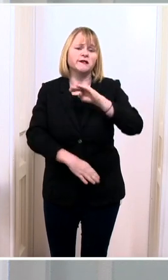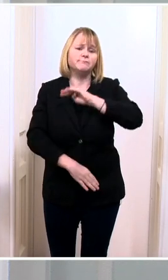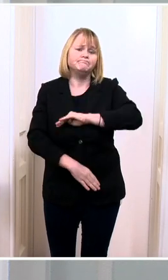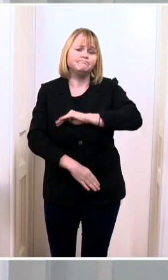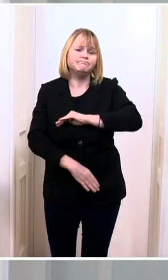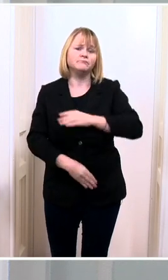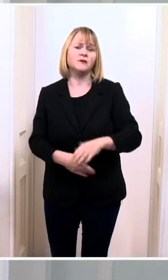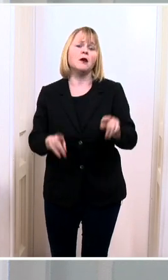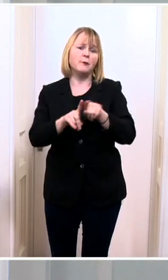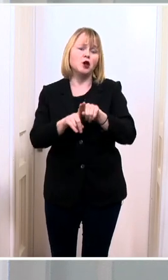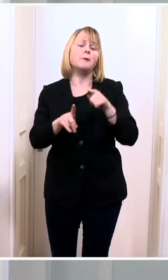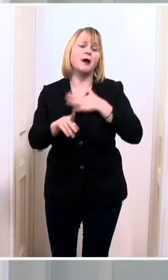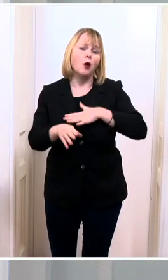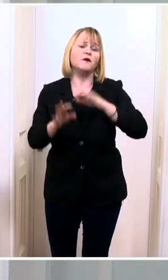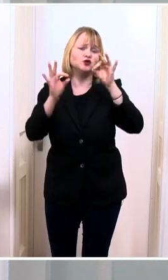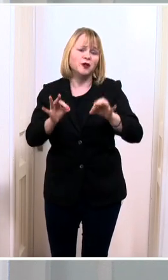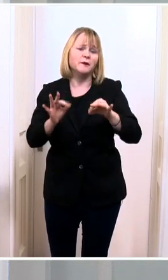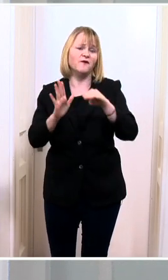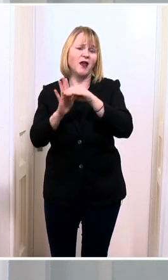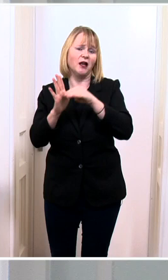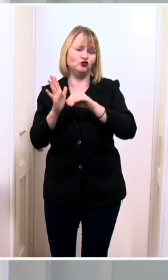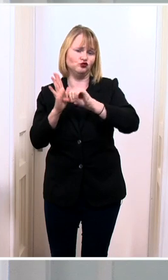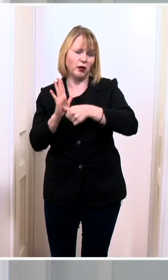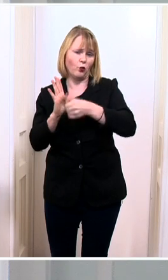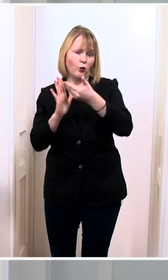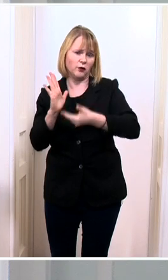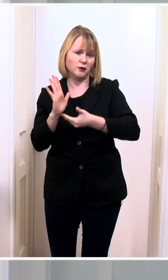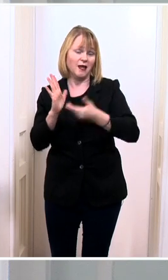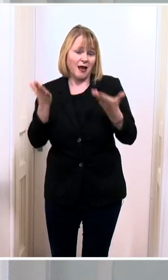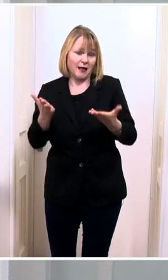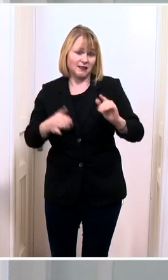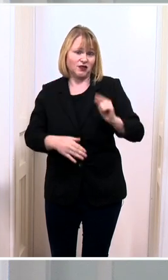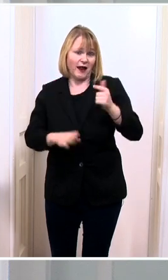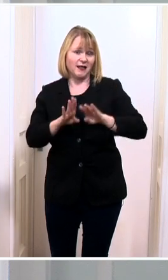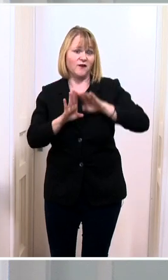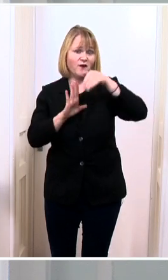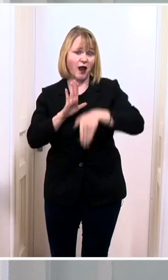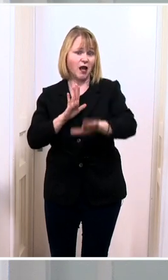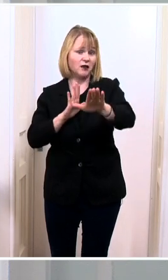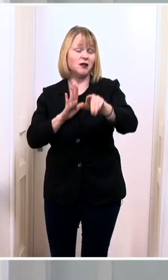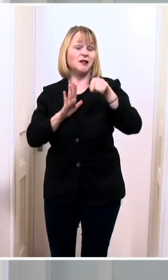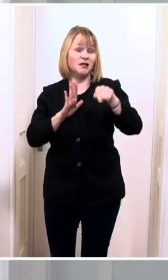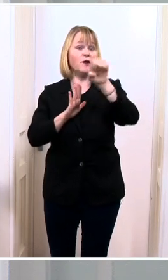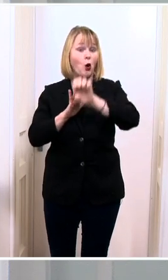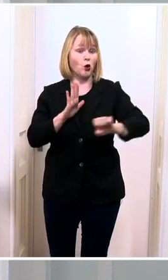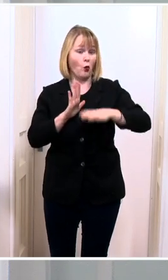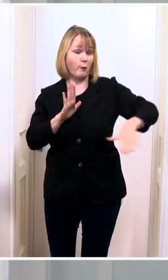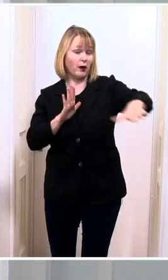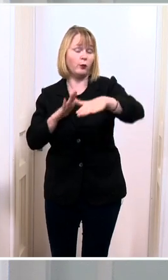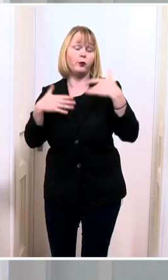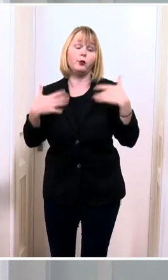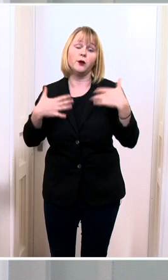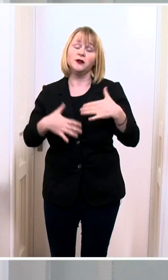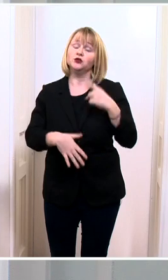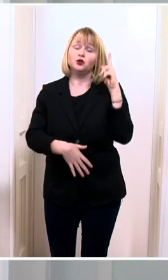und Einschränkungen in Kauf nehmen. Die zweite Welle erweist sich in ganz Europa als besonders schwierig